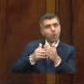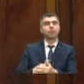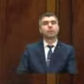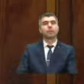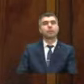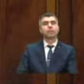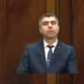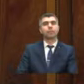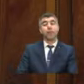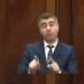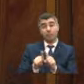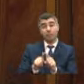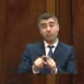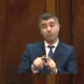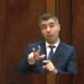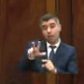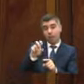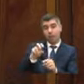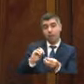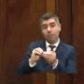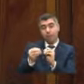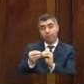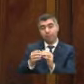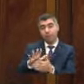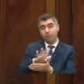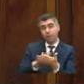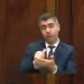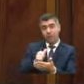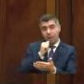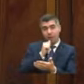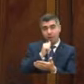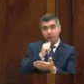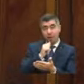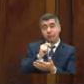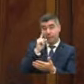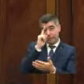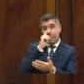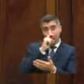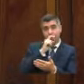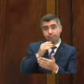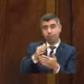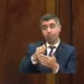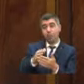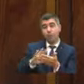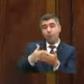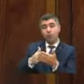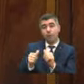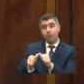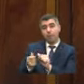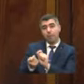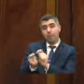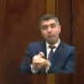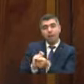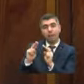وذلك لوعينا بأن إشكالية الماء هي إشكالية معقدة وتتفاقم مع التحولات اللي كاينة